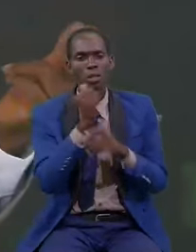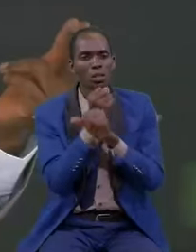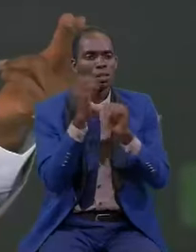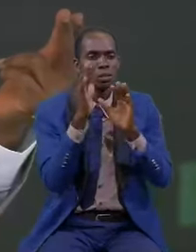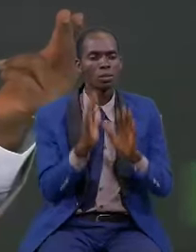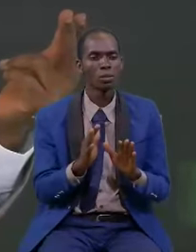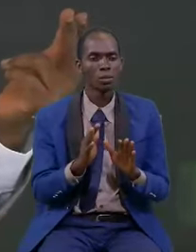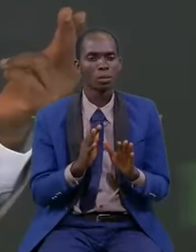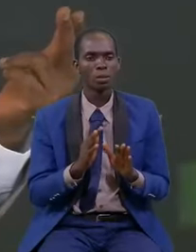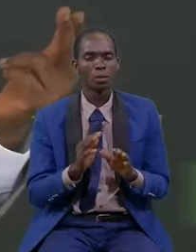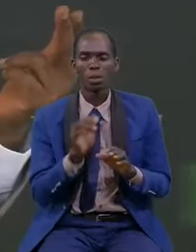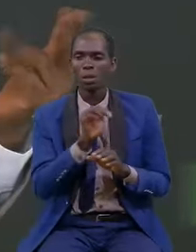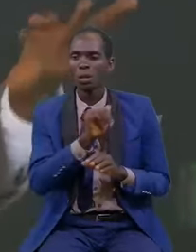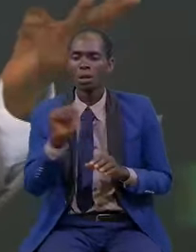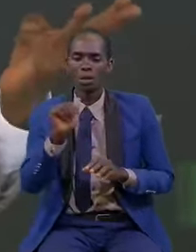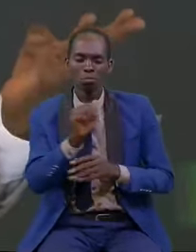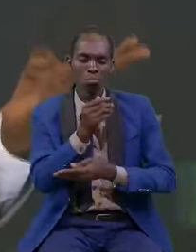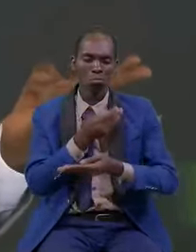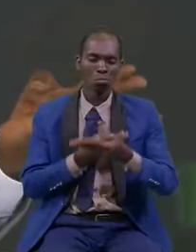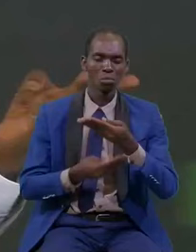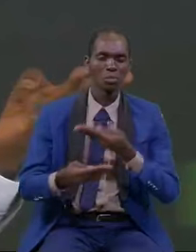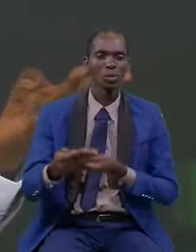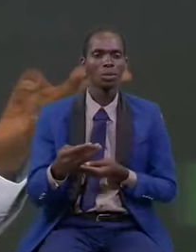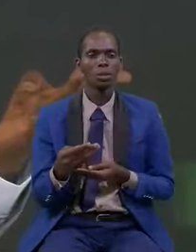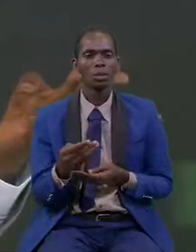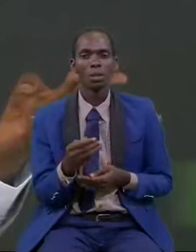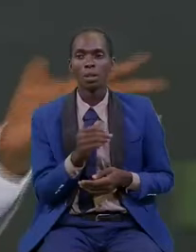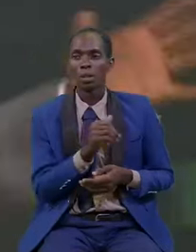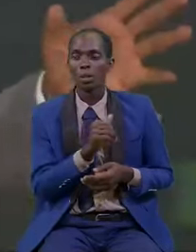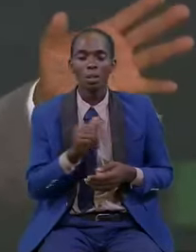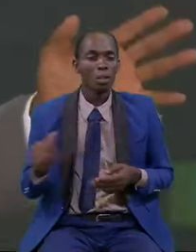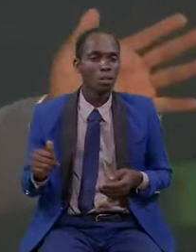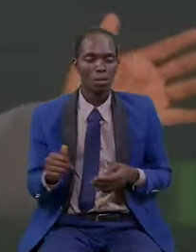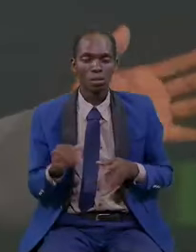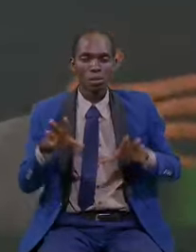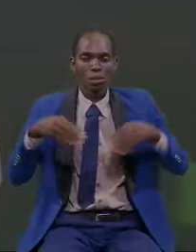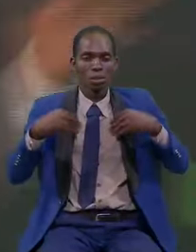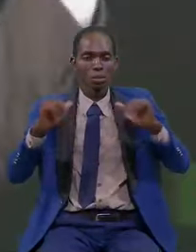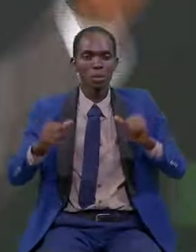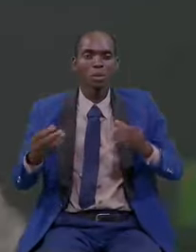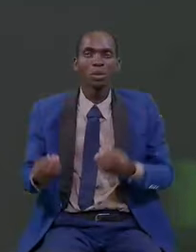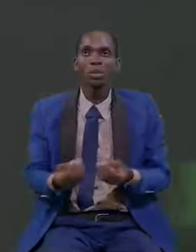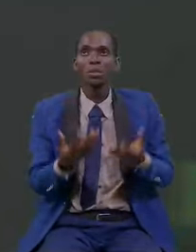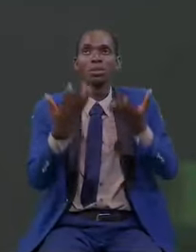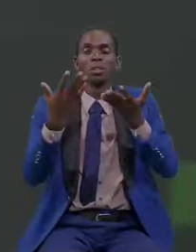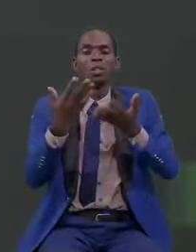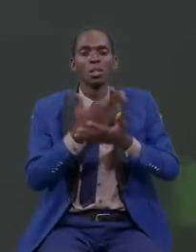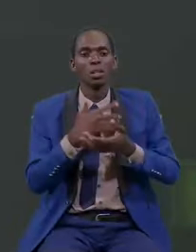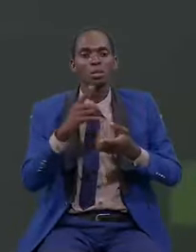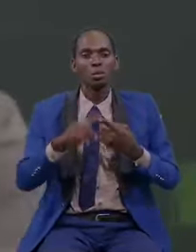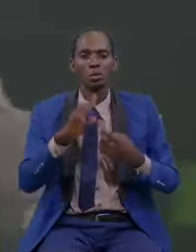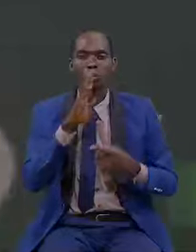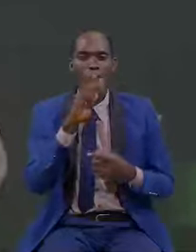sauveur, d'être un substitut, d'être le sacrifice agréable à Dieu et d'être